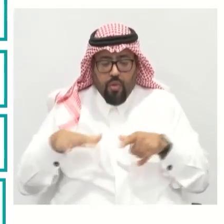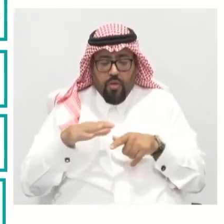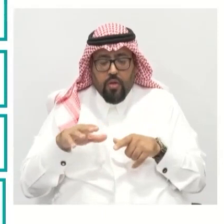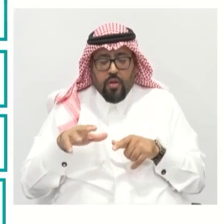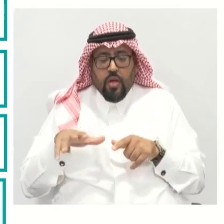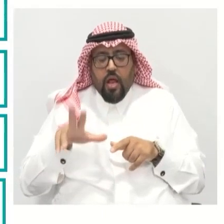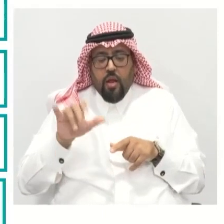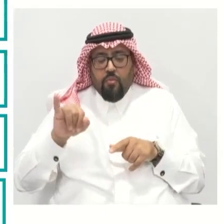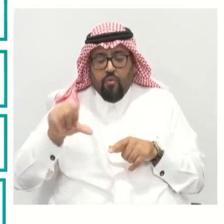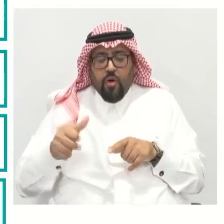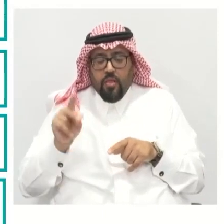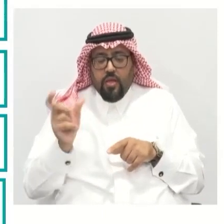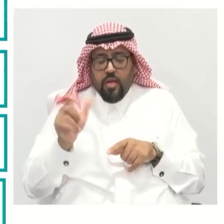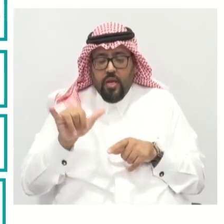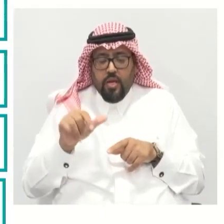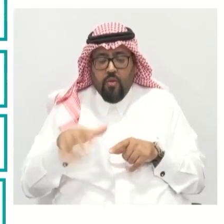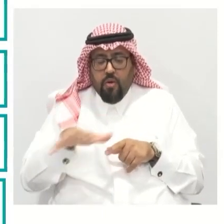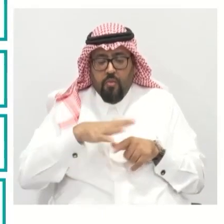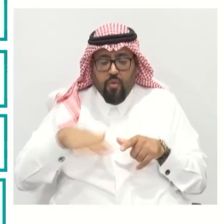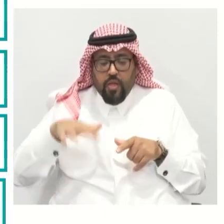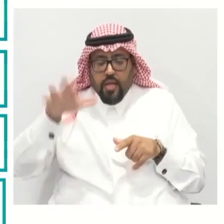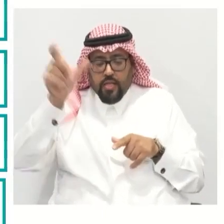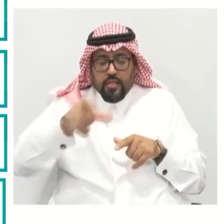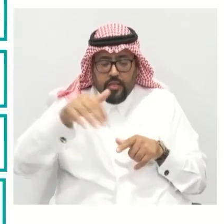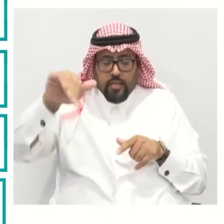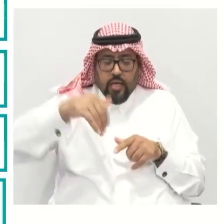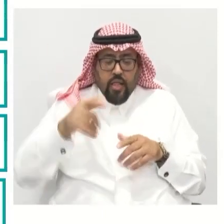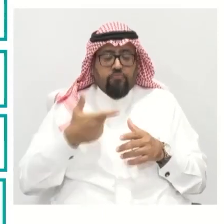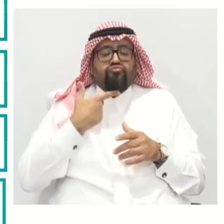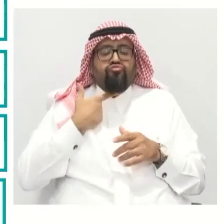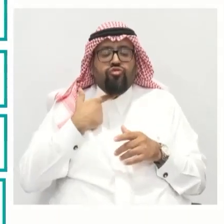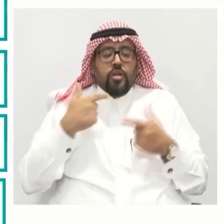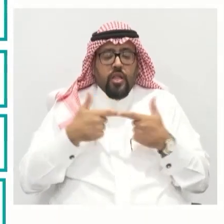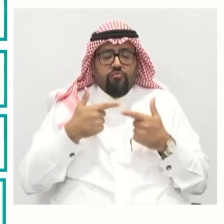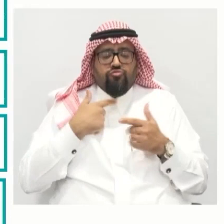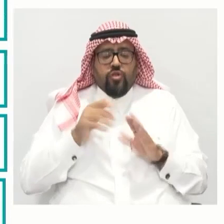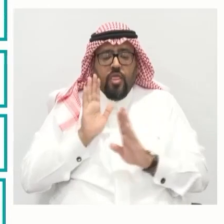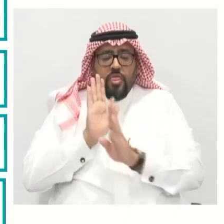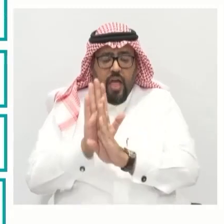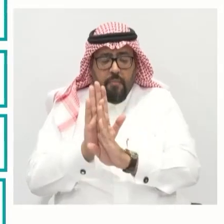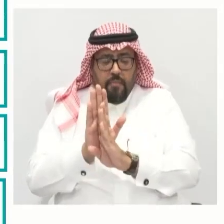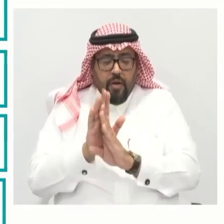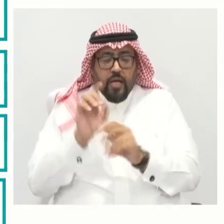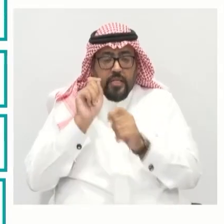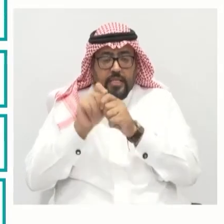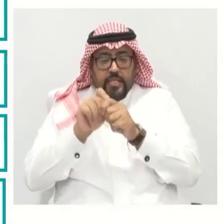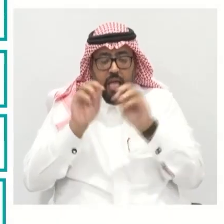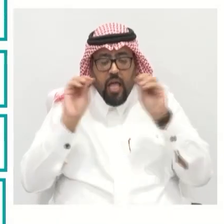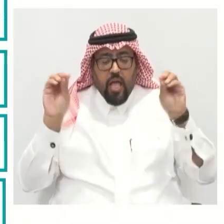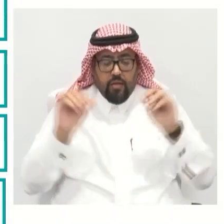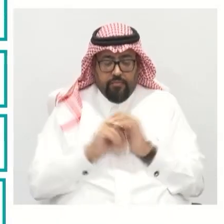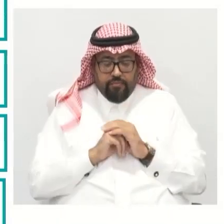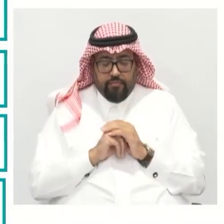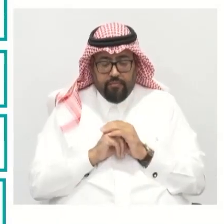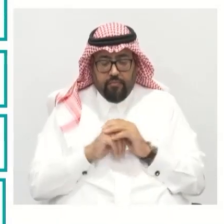طنين والمواطنات الذين ماذا يحتاجون الى المسانده وارشادهم